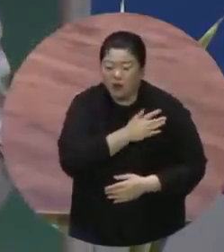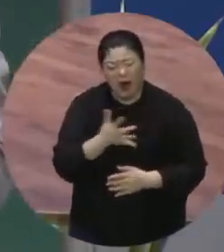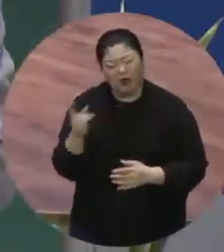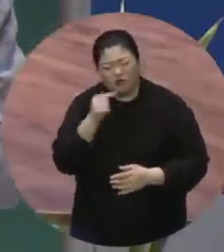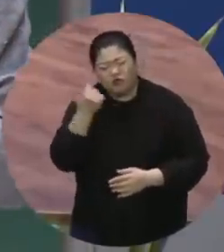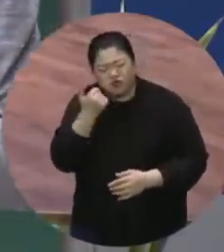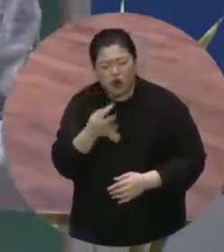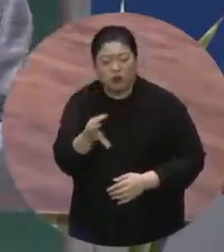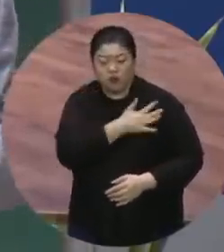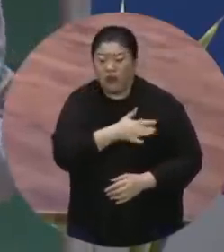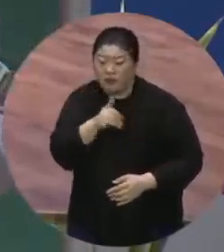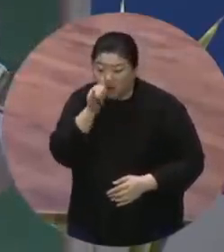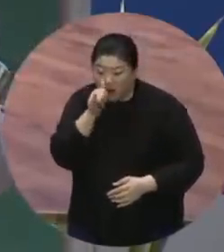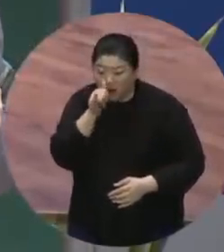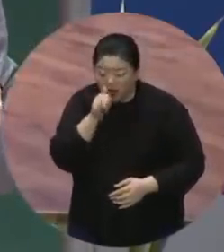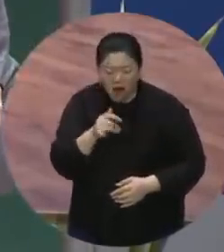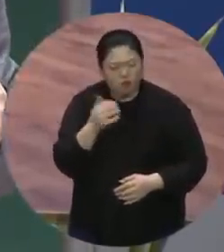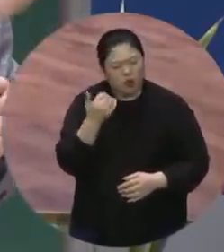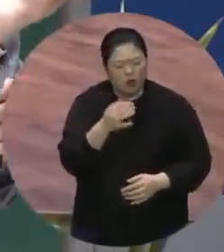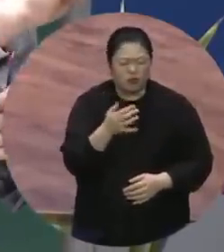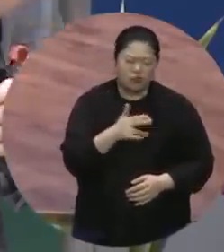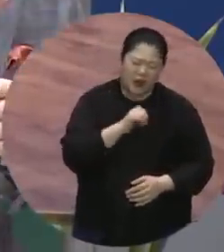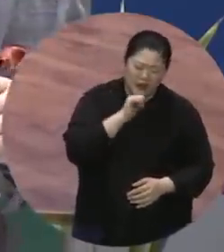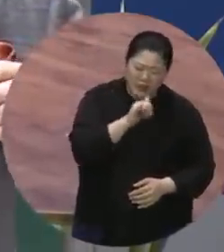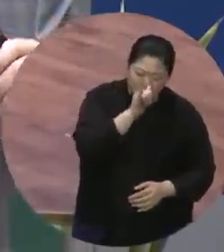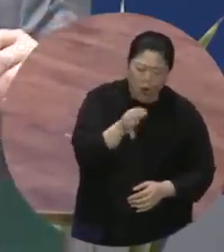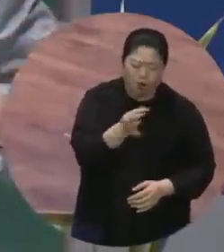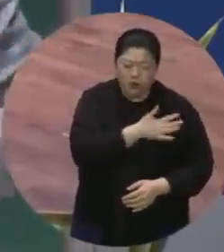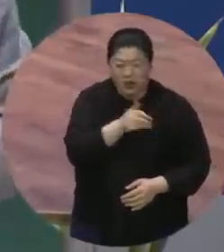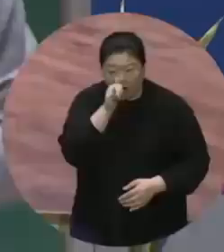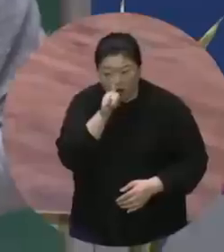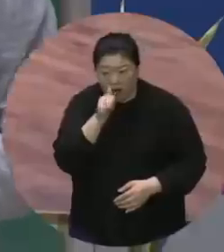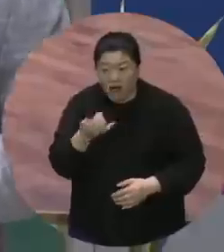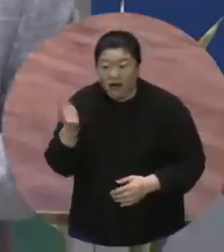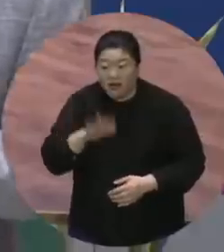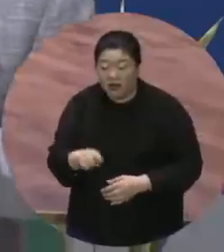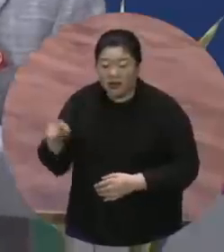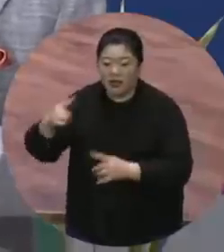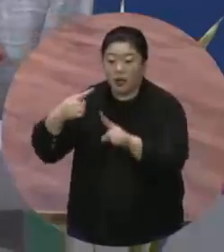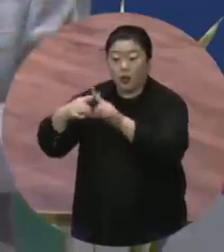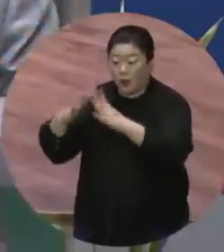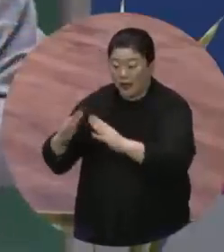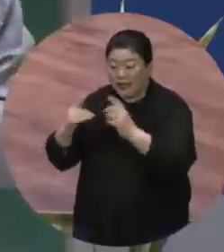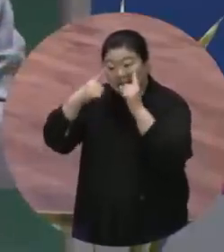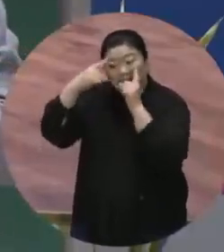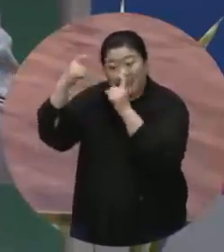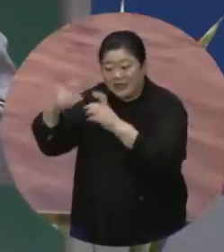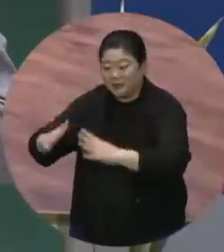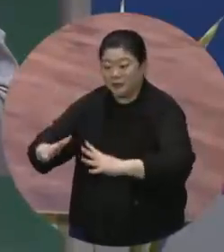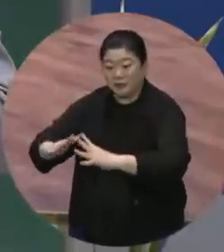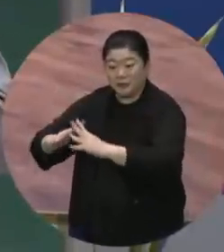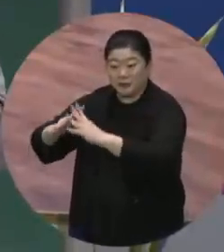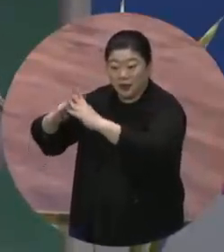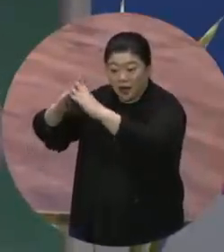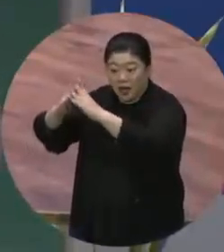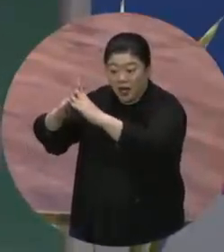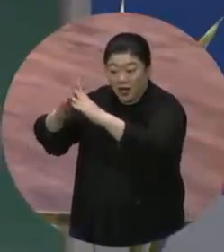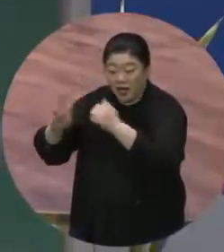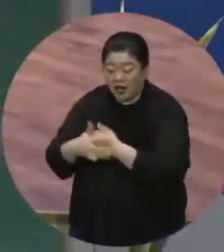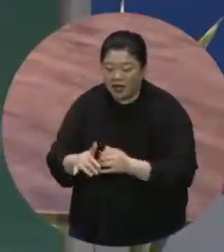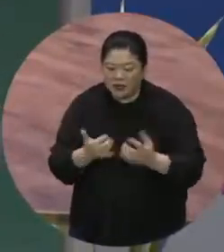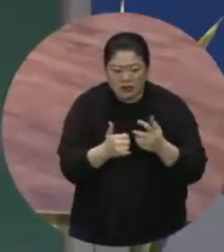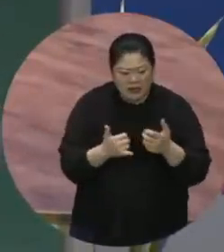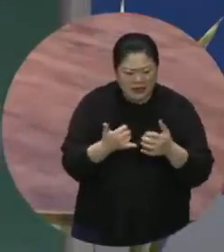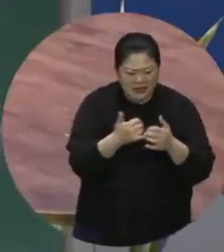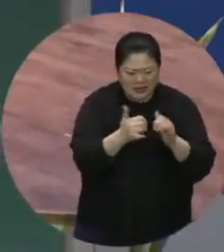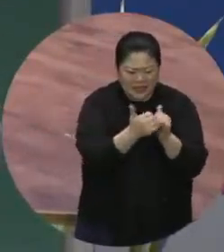사람이 한 것이 아니라, 전 국민이, 한 사람도 빠짐없이, 다 동참해가지고, 그런 투비 기념교회를 세웠어요.